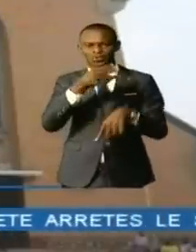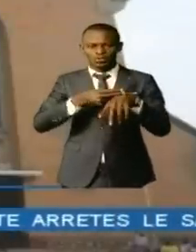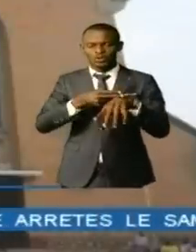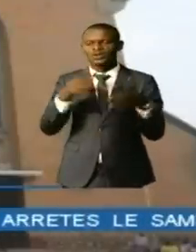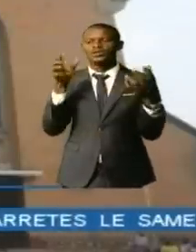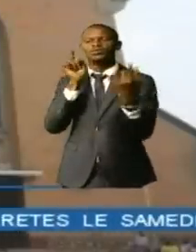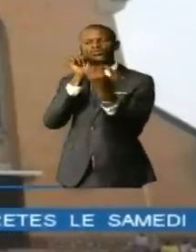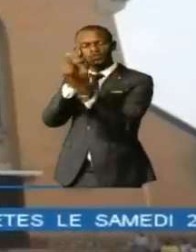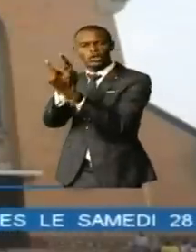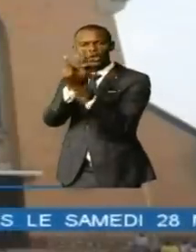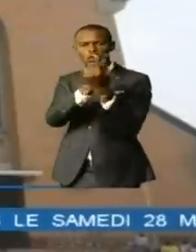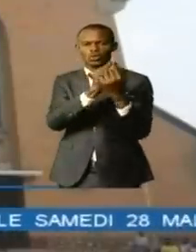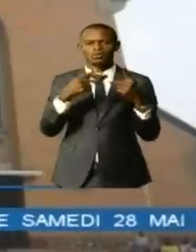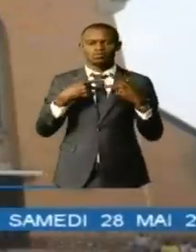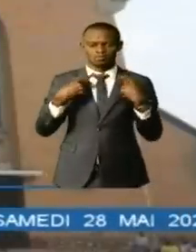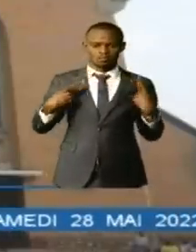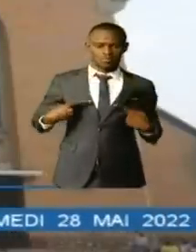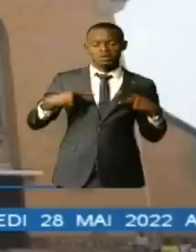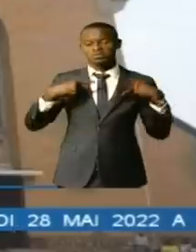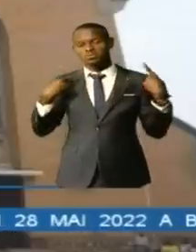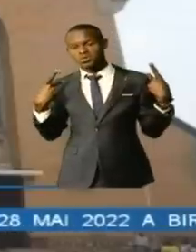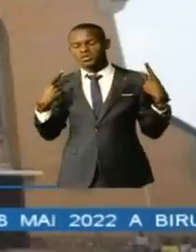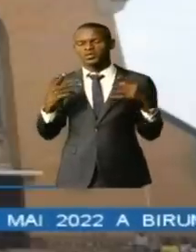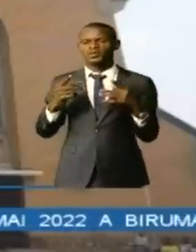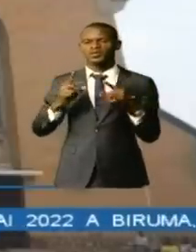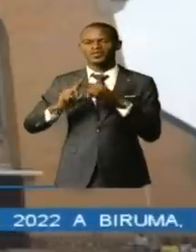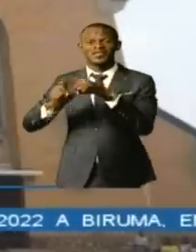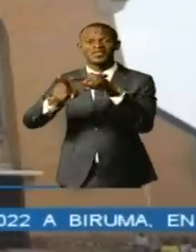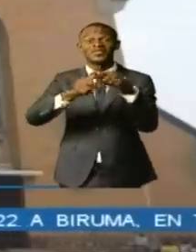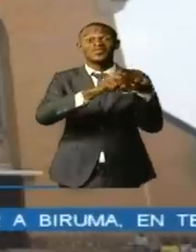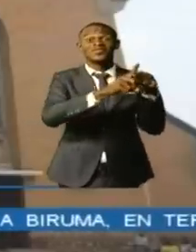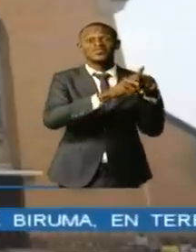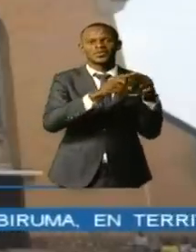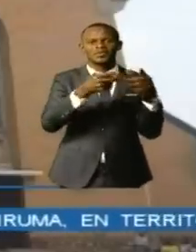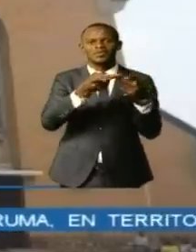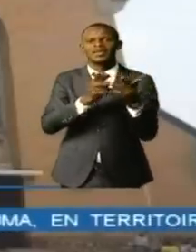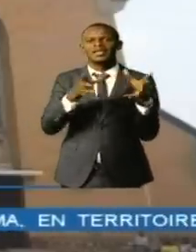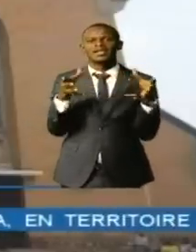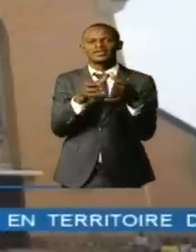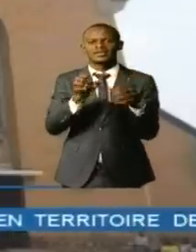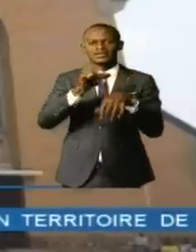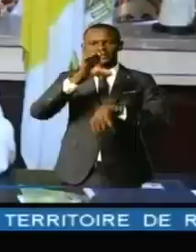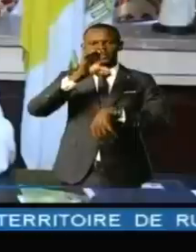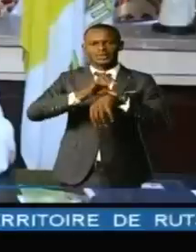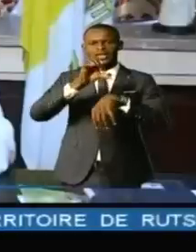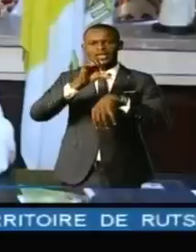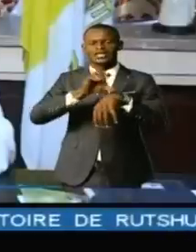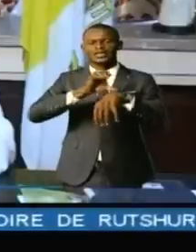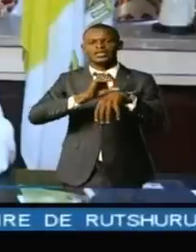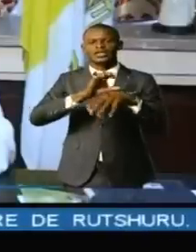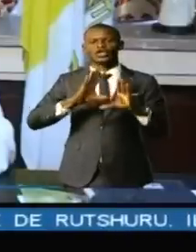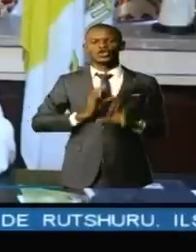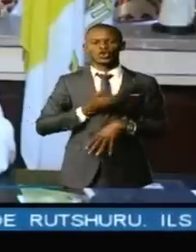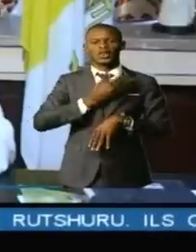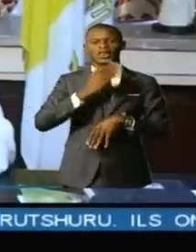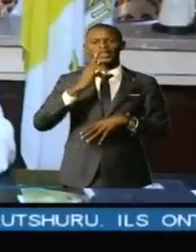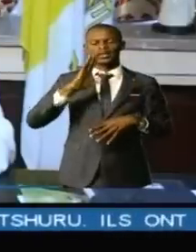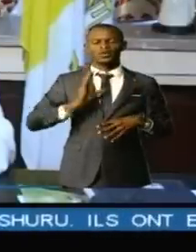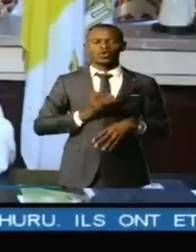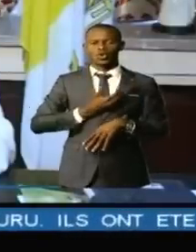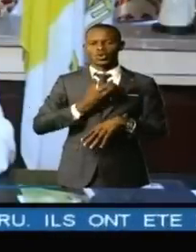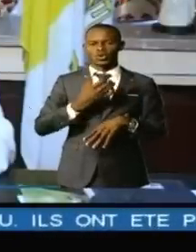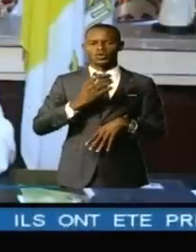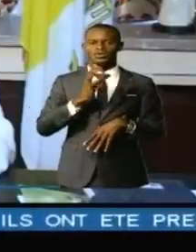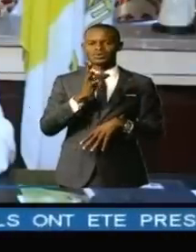et religieuses, séminariste à la cathédrale Notre-Dame du Congo à Kinshasa, lundi